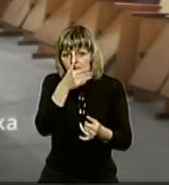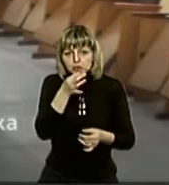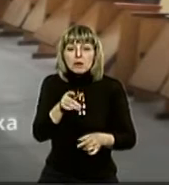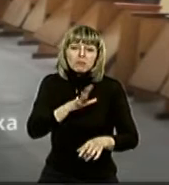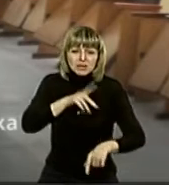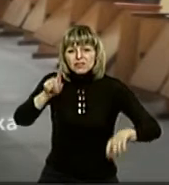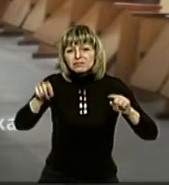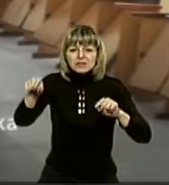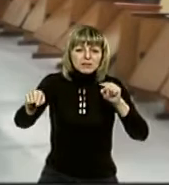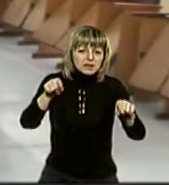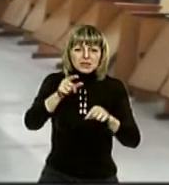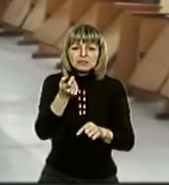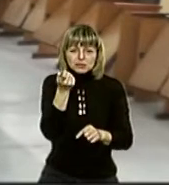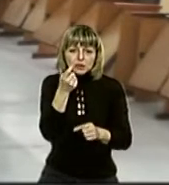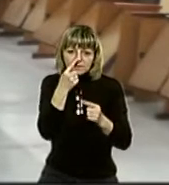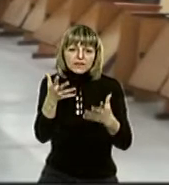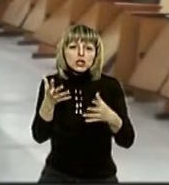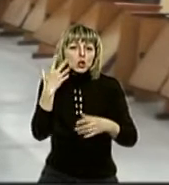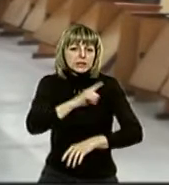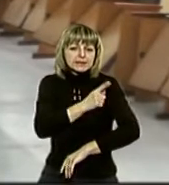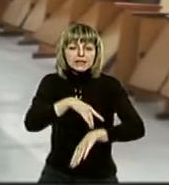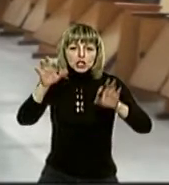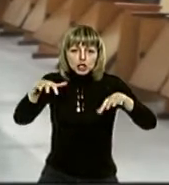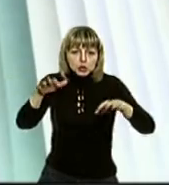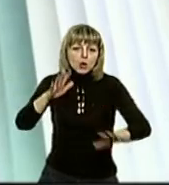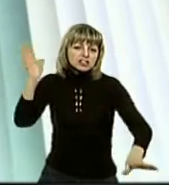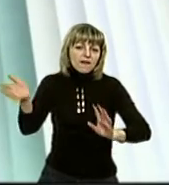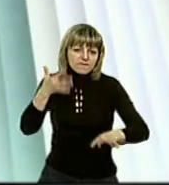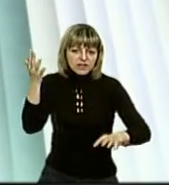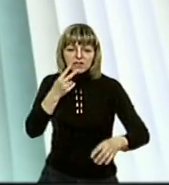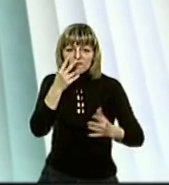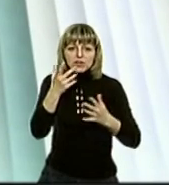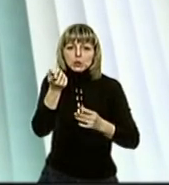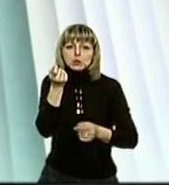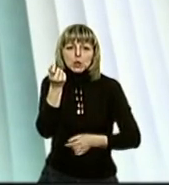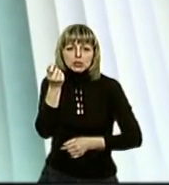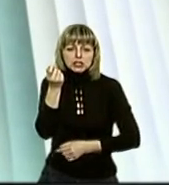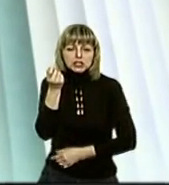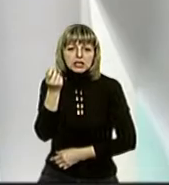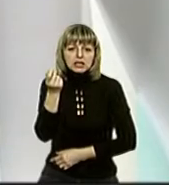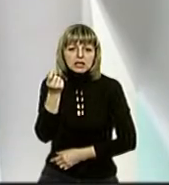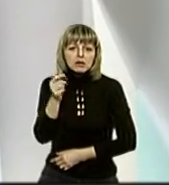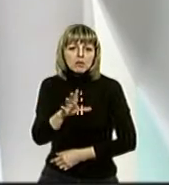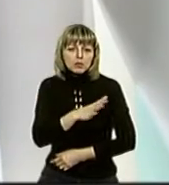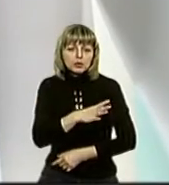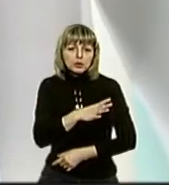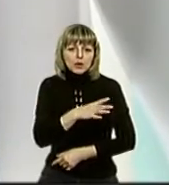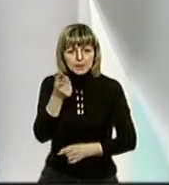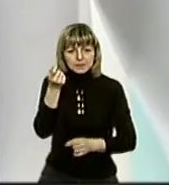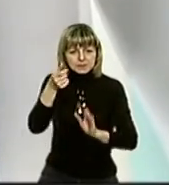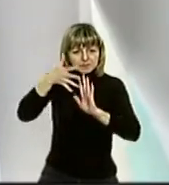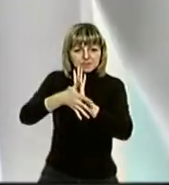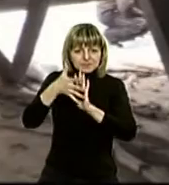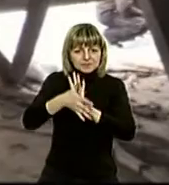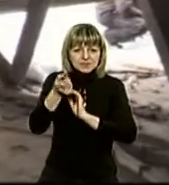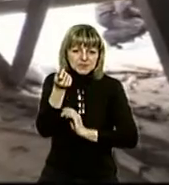місця, в деяких місцях були, так видно було, коли сильний дощ і вітер, то було видно, що трошечки якби було так, протікання